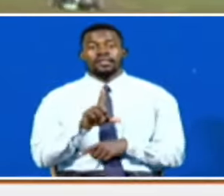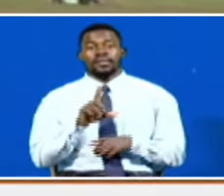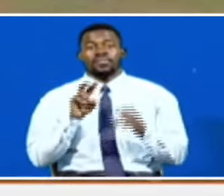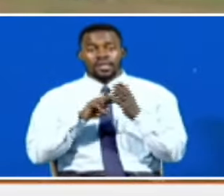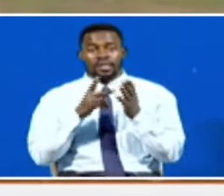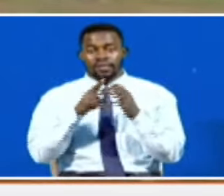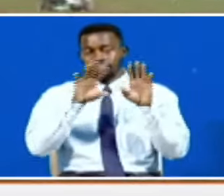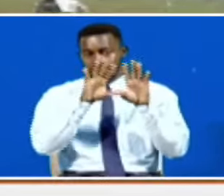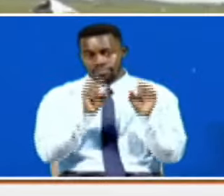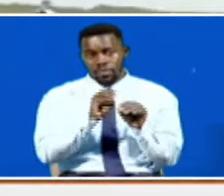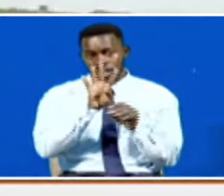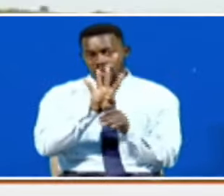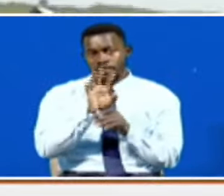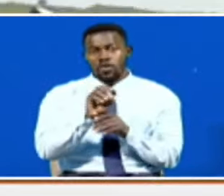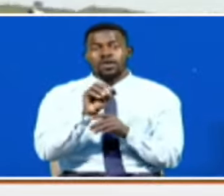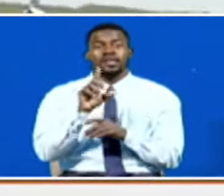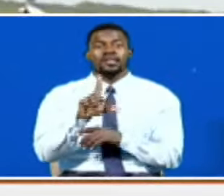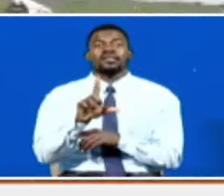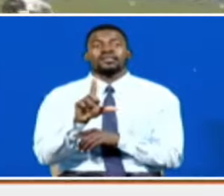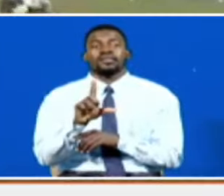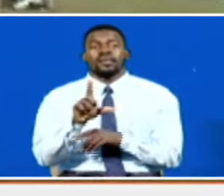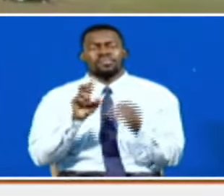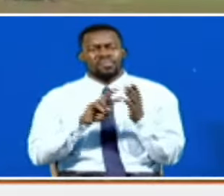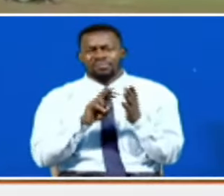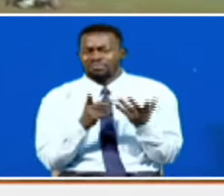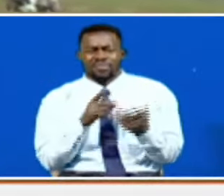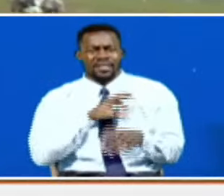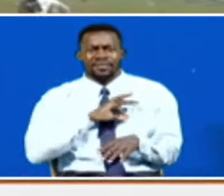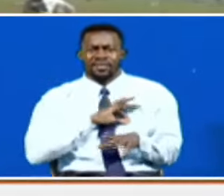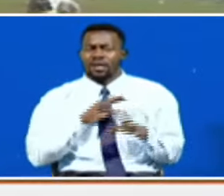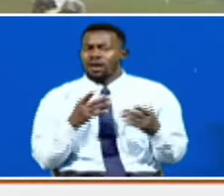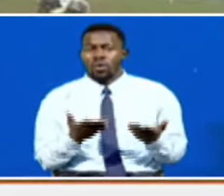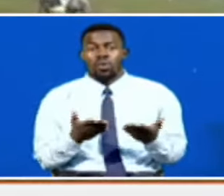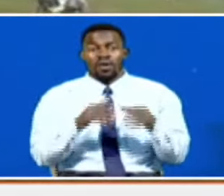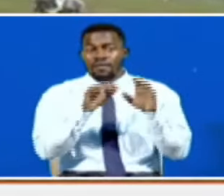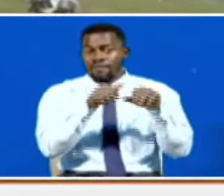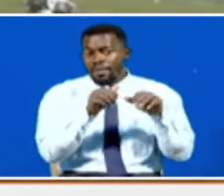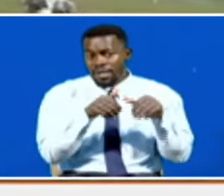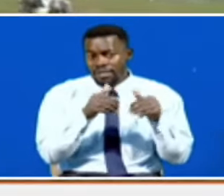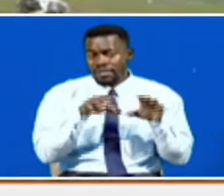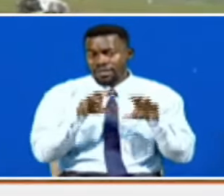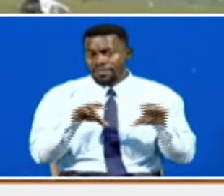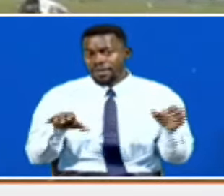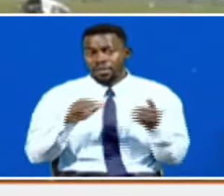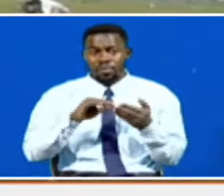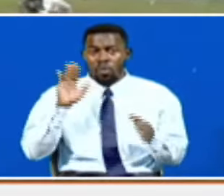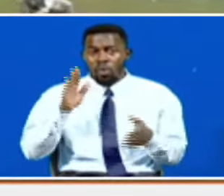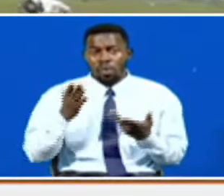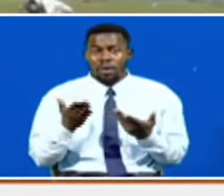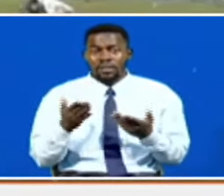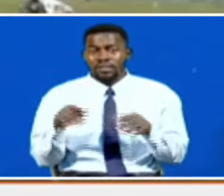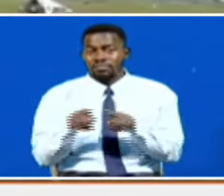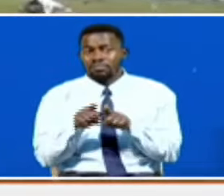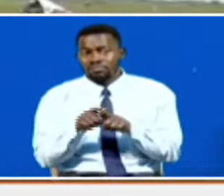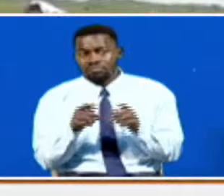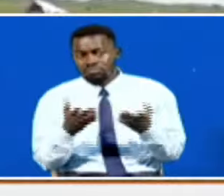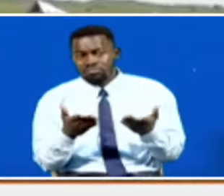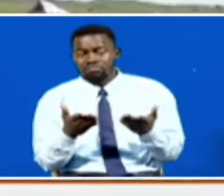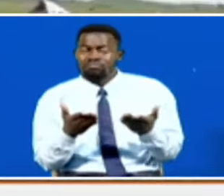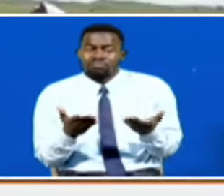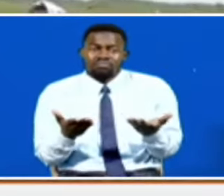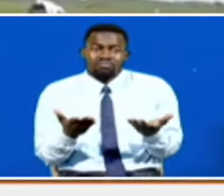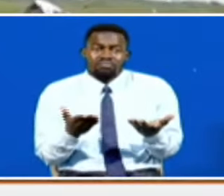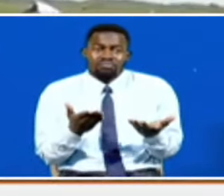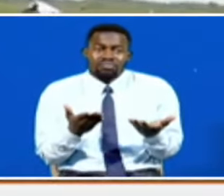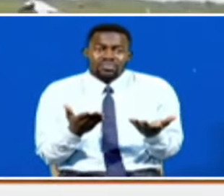na watasaidika vipi, na wao pengine ni watu wamechukua loans? Na hawa wakulima ambao wamelima na mali imeharibika, watasaidika vipi ili